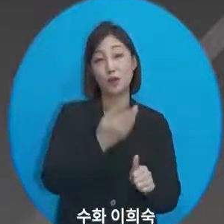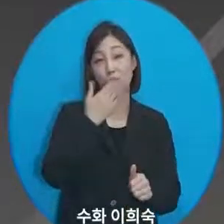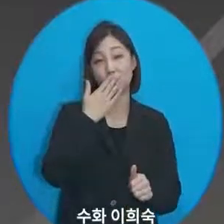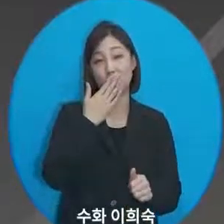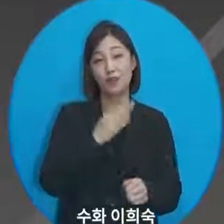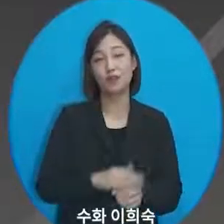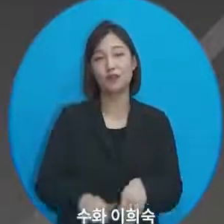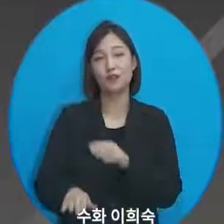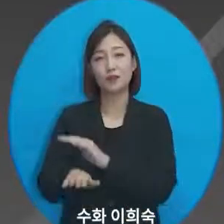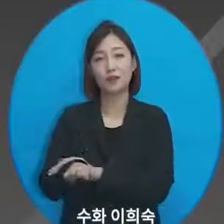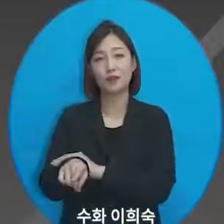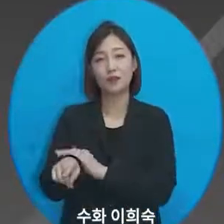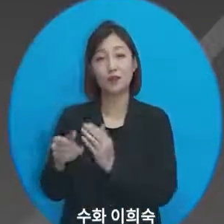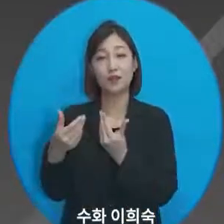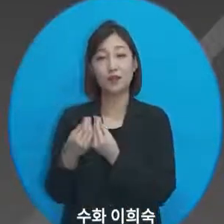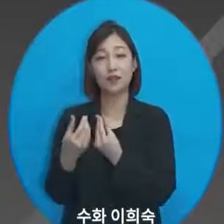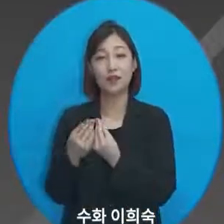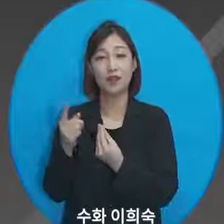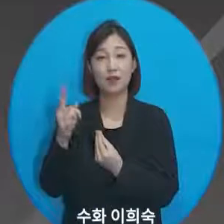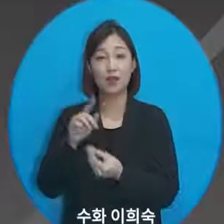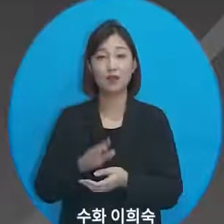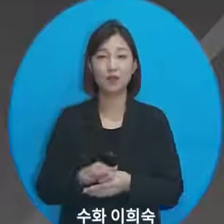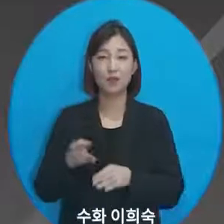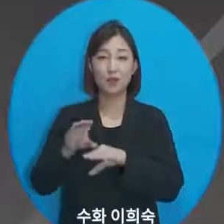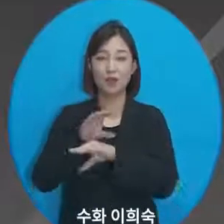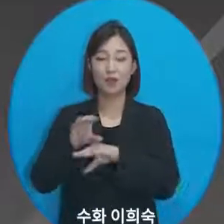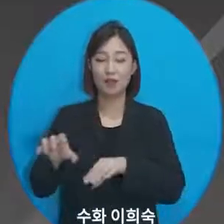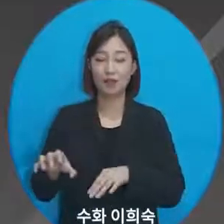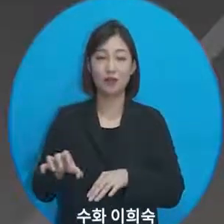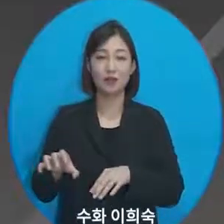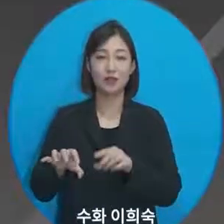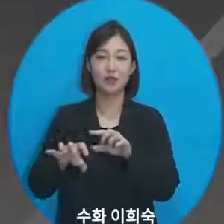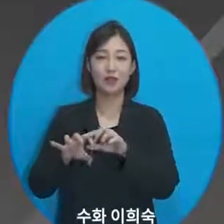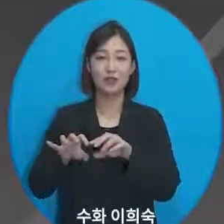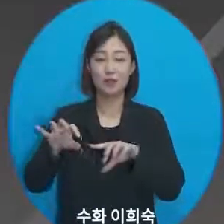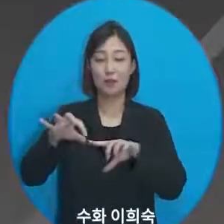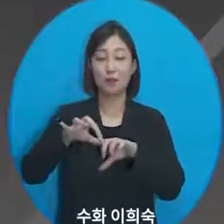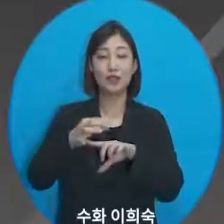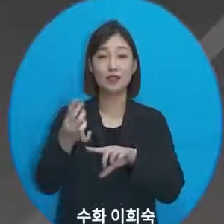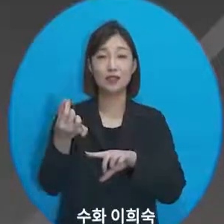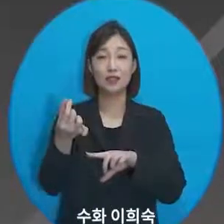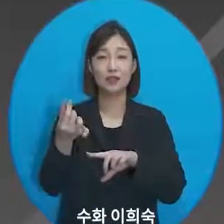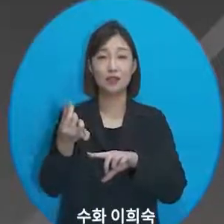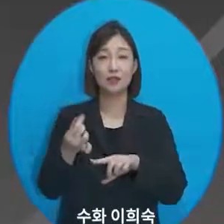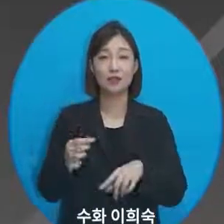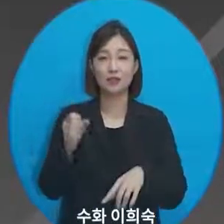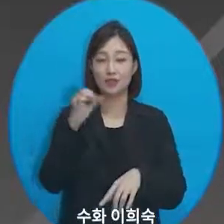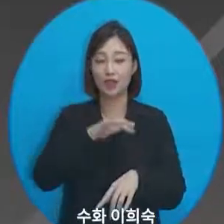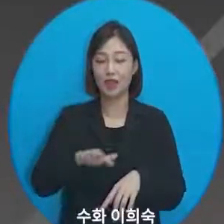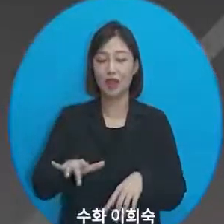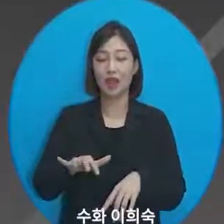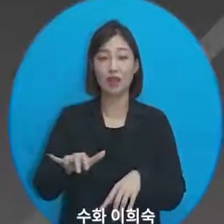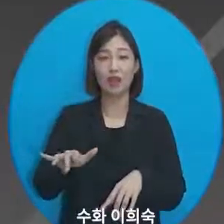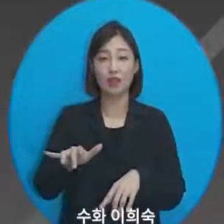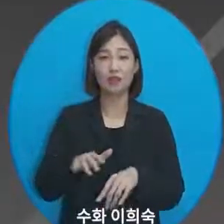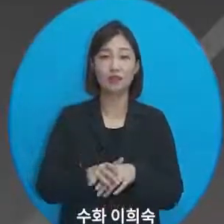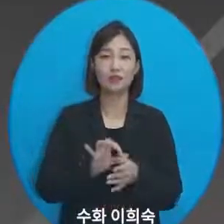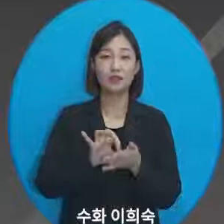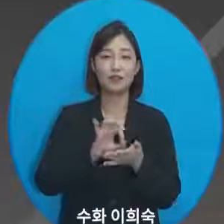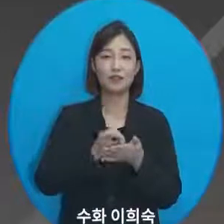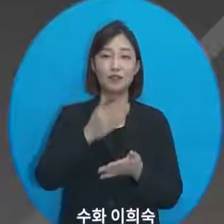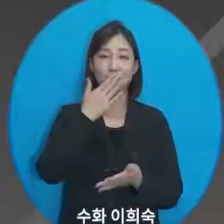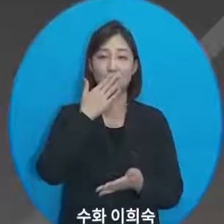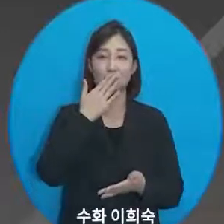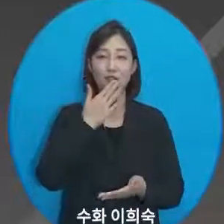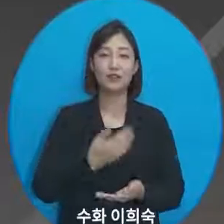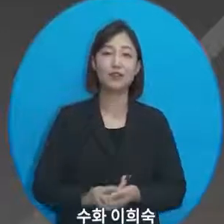오른쪽에서는 마우스를 이런 반지 형태로 끼워서 손을 움직여서 마우스를 이용할 수 있는 것들을